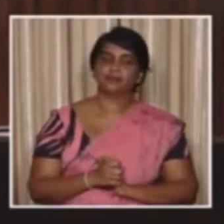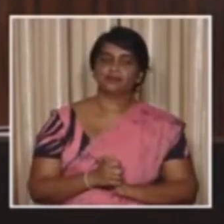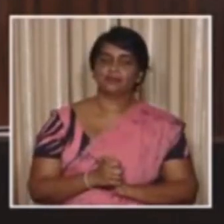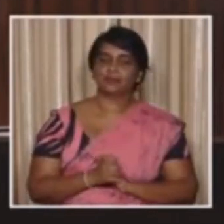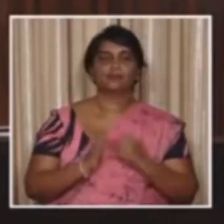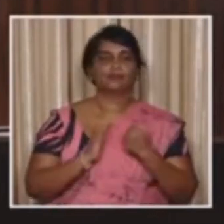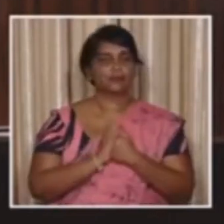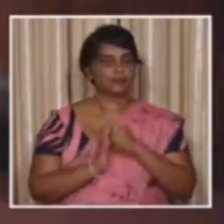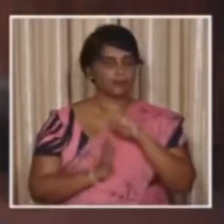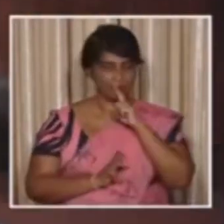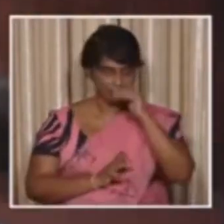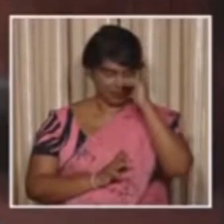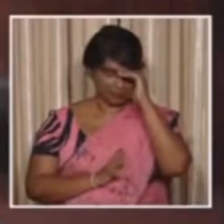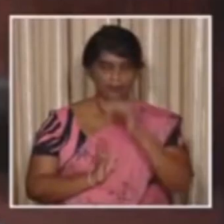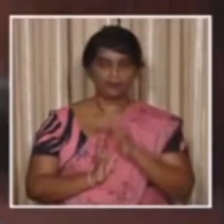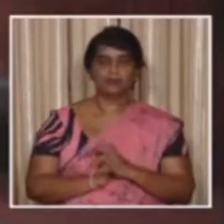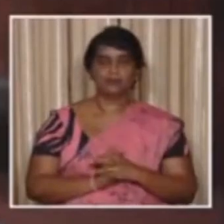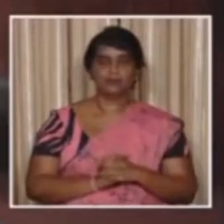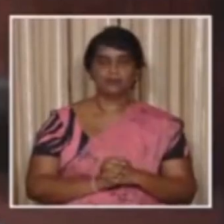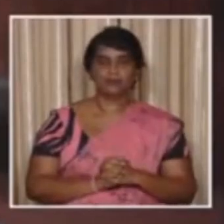ගරු කතානායකතුමනි